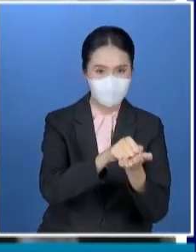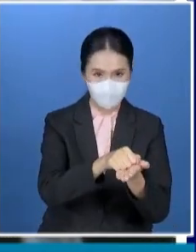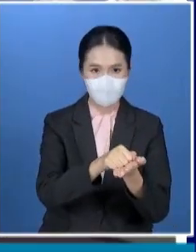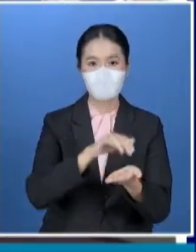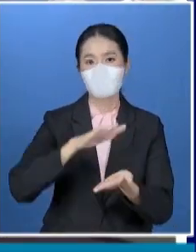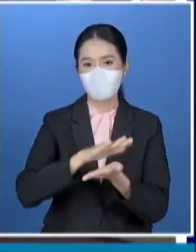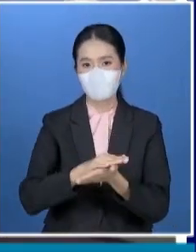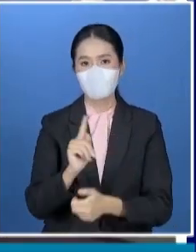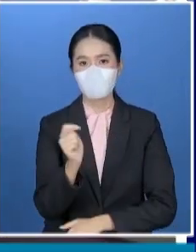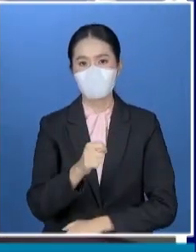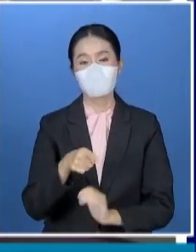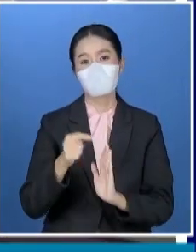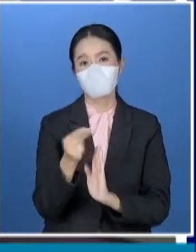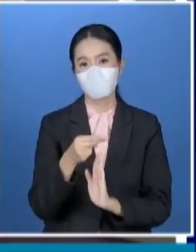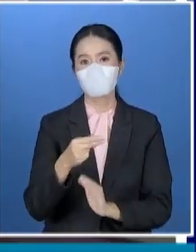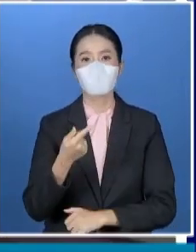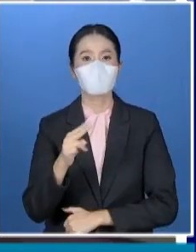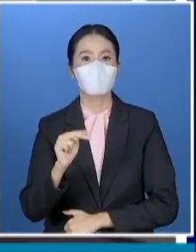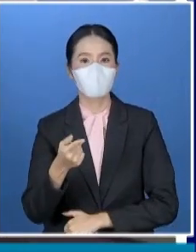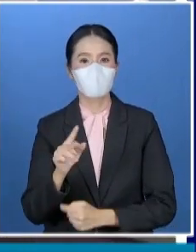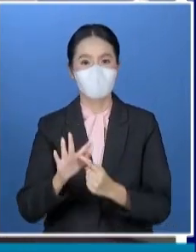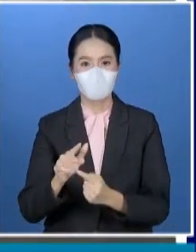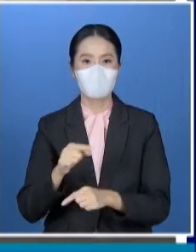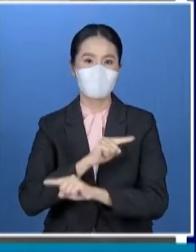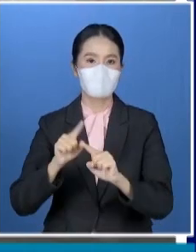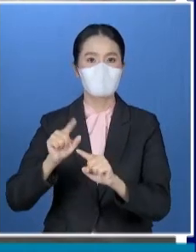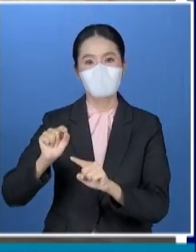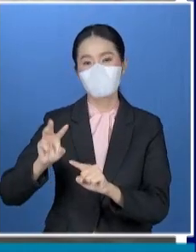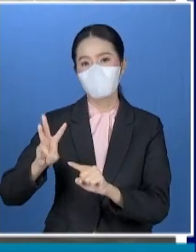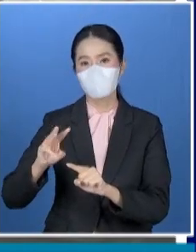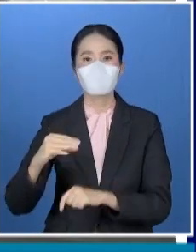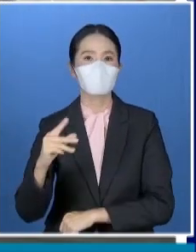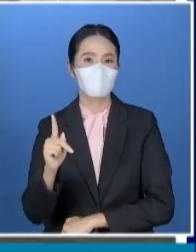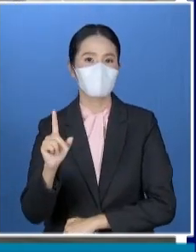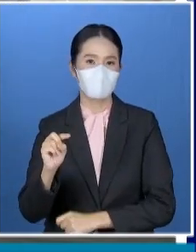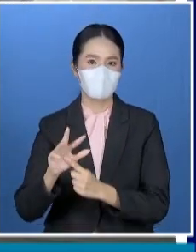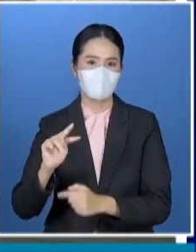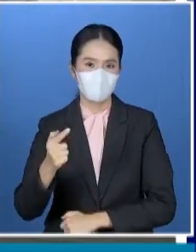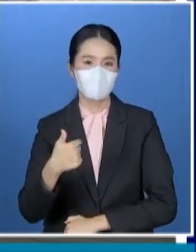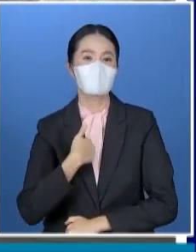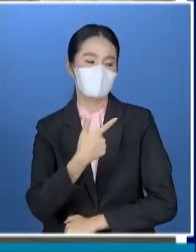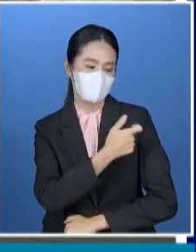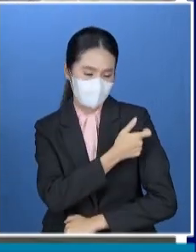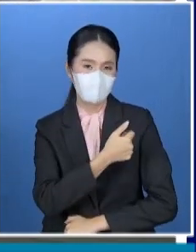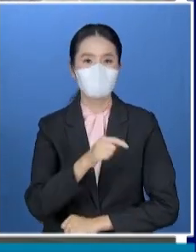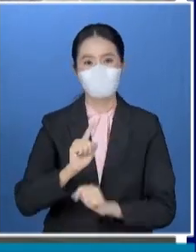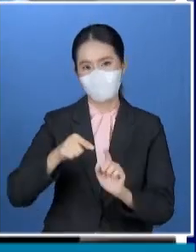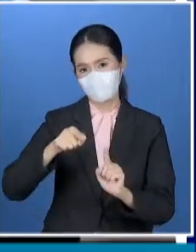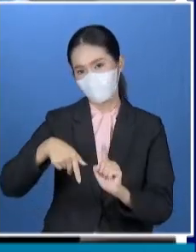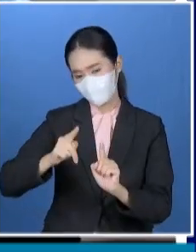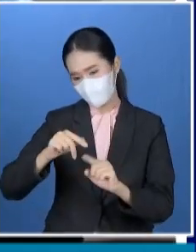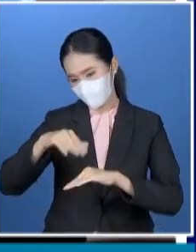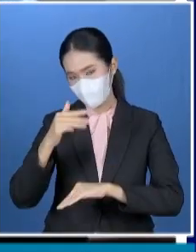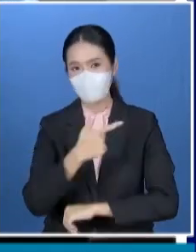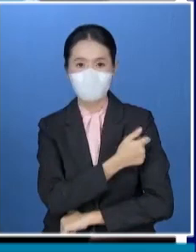ที่โรงเรียนปทุมคงคานะคะส่วนวันที่26ก็จะอยู่ที่โกดังสเตเดียมซึ่งก็จะมีวัคซีนในแต่ละวันเนี่ยมากกว่า 1,000 โดสก็ฉีดได้ตั้ง